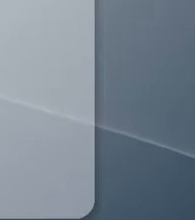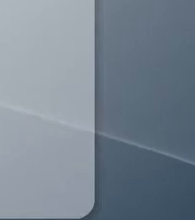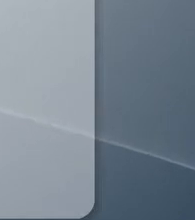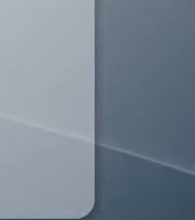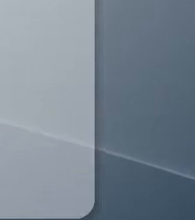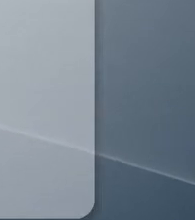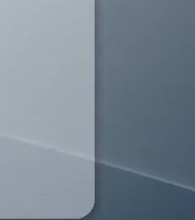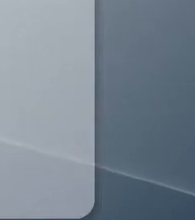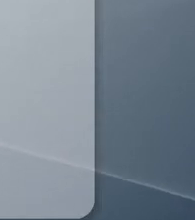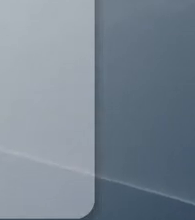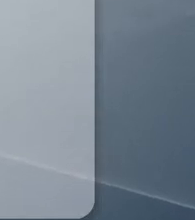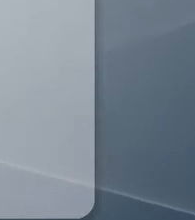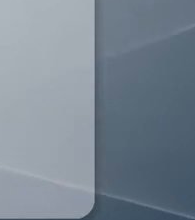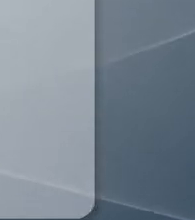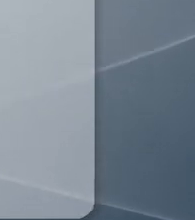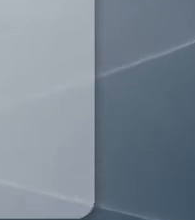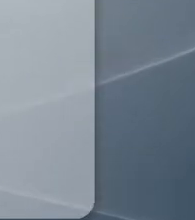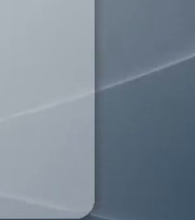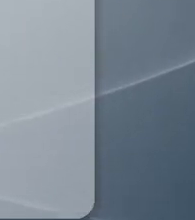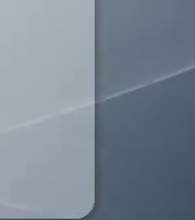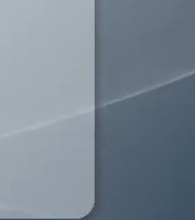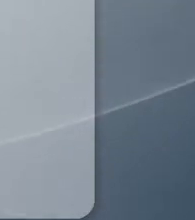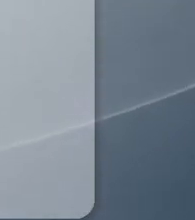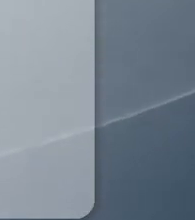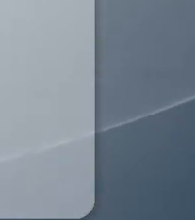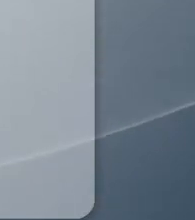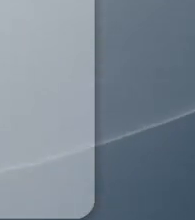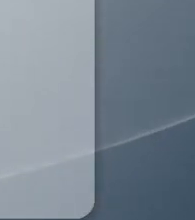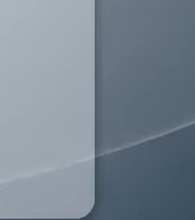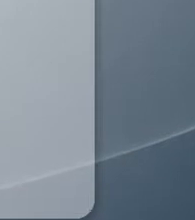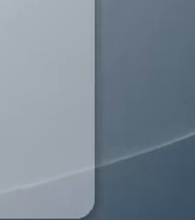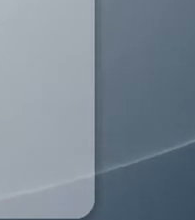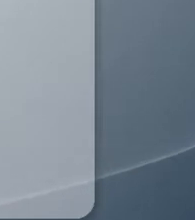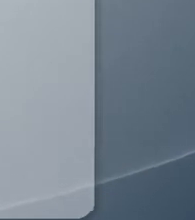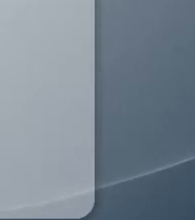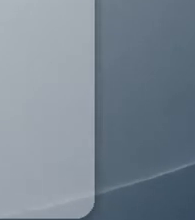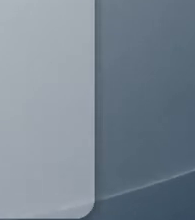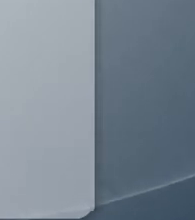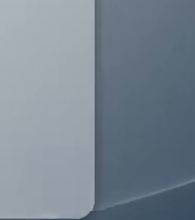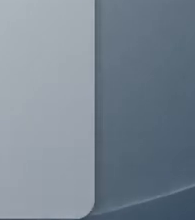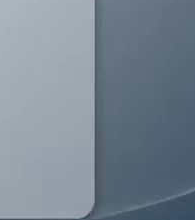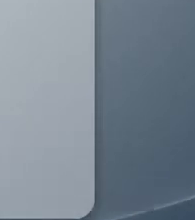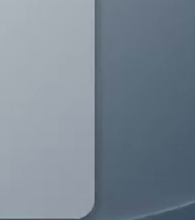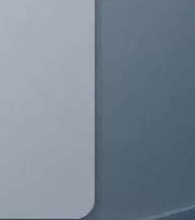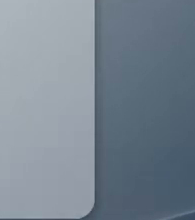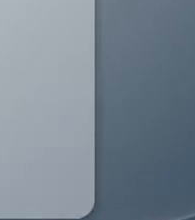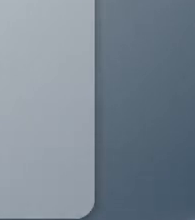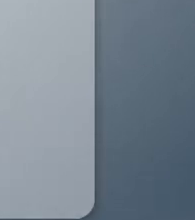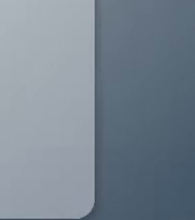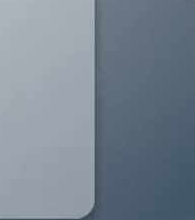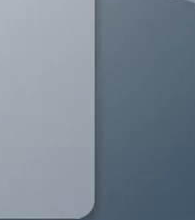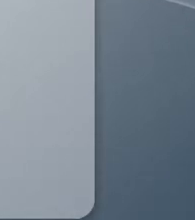합천박물관은 오늘 30일 문화가 있는 날 행사로 나만의 분청사기 꾸미기를 진행합니다. 이날은 박물관 운영시간이 오후